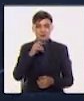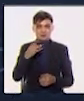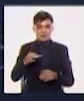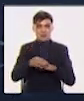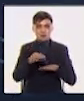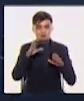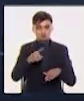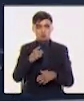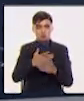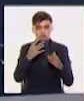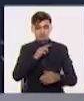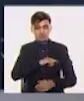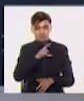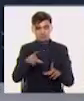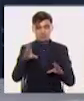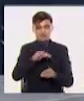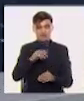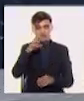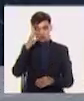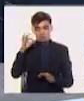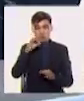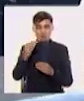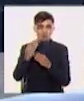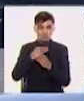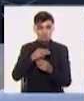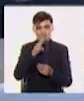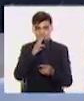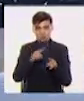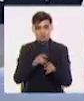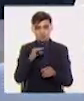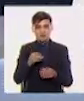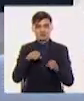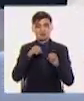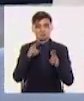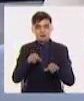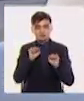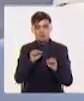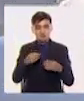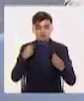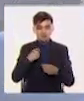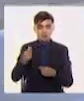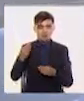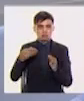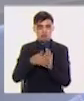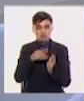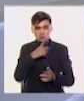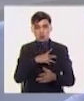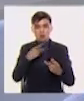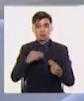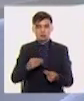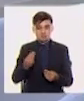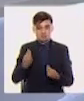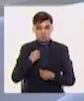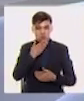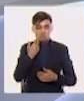100-ден астам маман мемлекет белгілеген үстеме ақыға қорғаныш құралдарына бөлінген қаржы қайда деп басшыларын сұрақтың